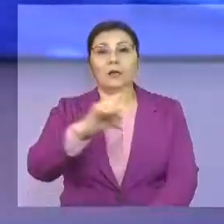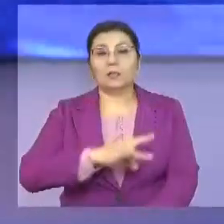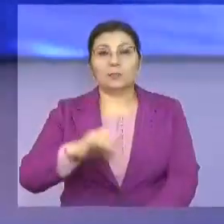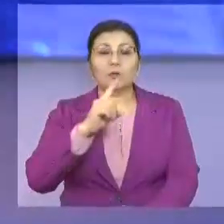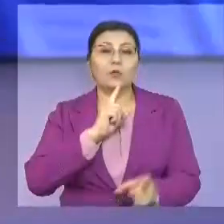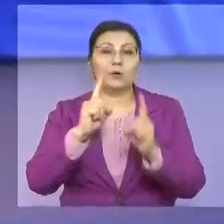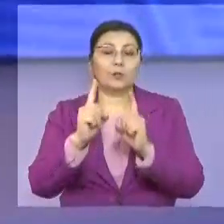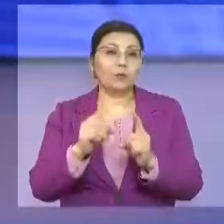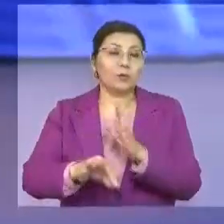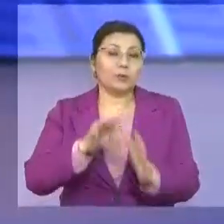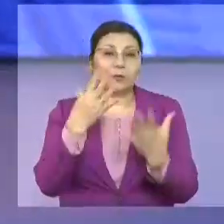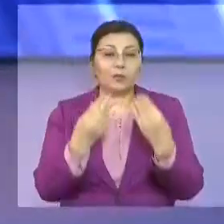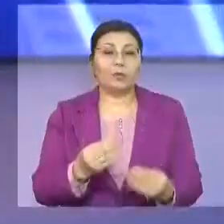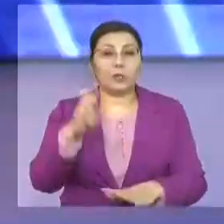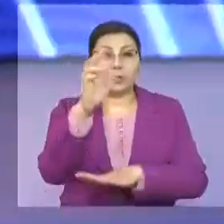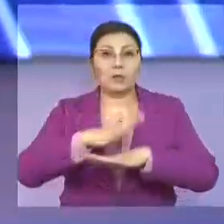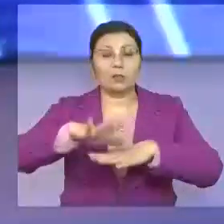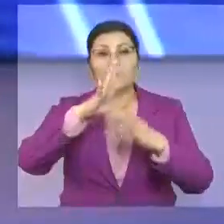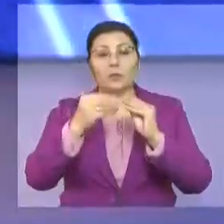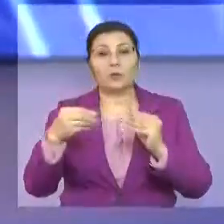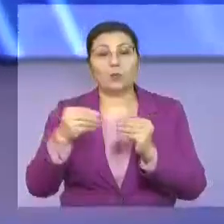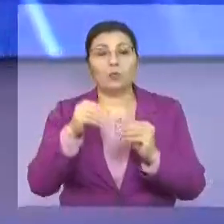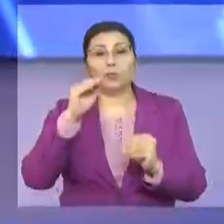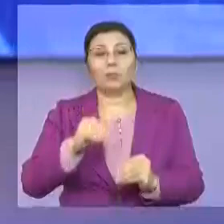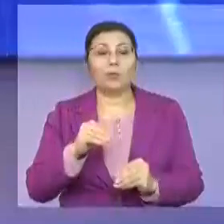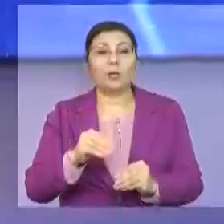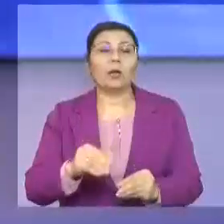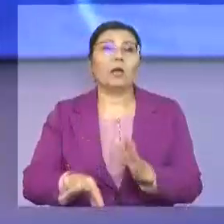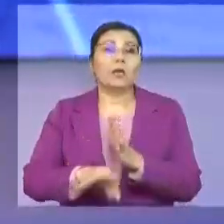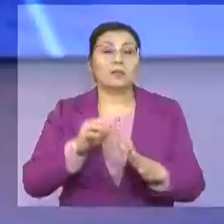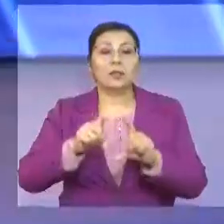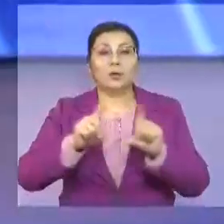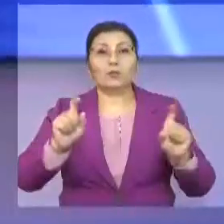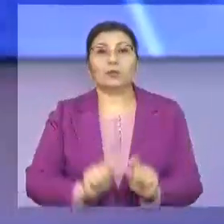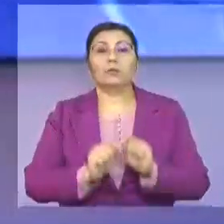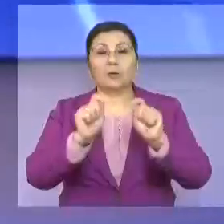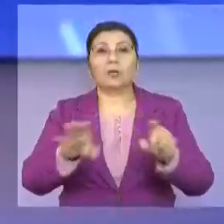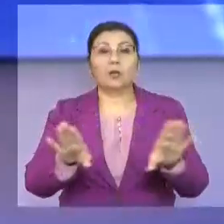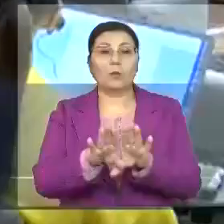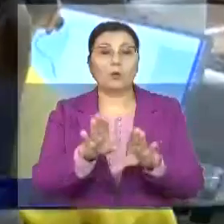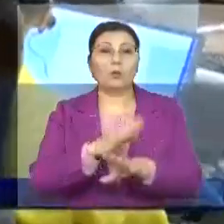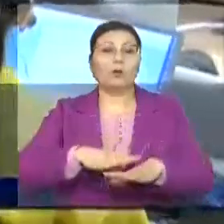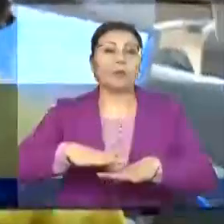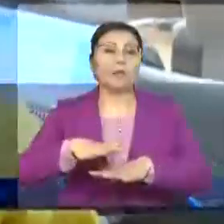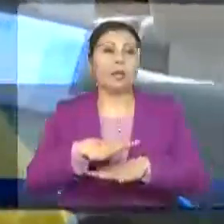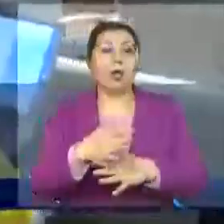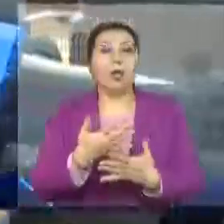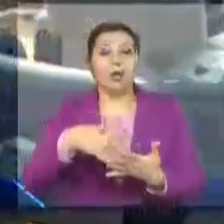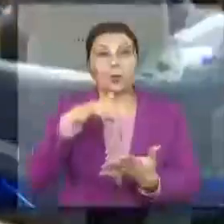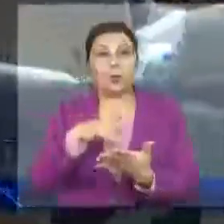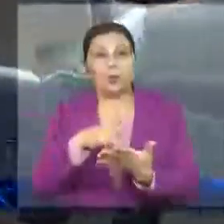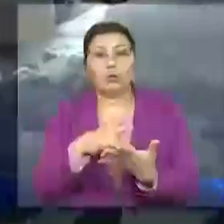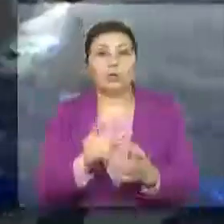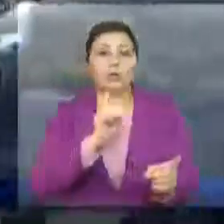Республикалық референдум күні ел бойынша 10327 сайлау учаскесі ашылады. Бұл туралы орталық референдум комиссиясының алғашқы